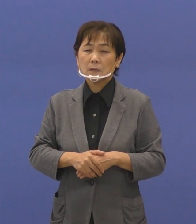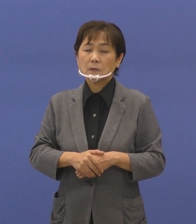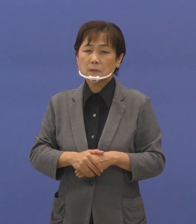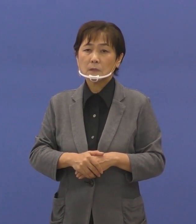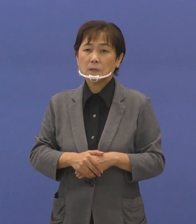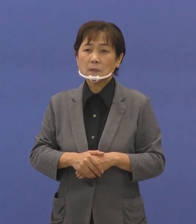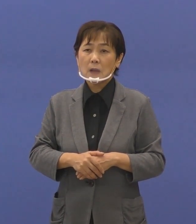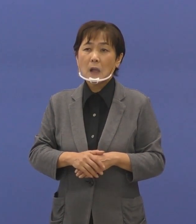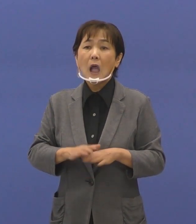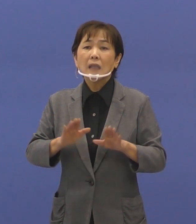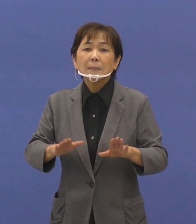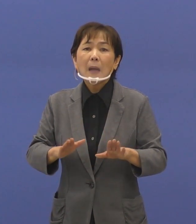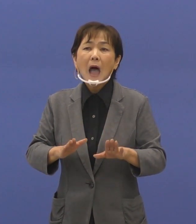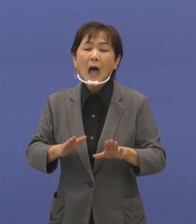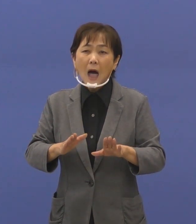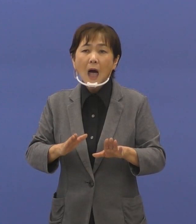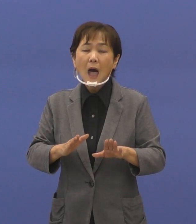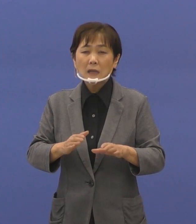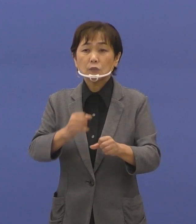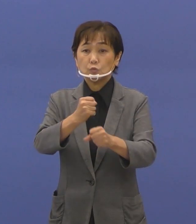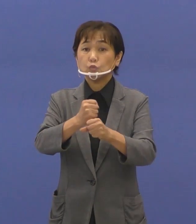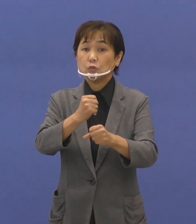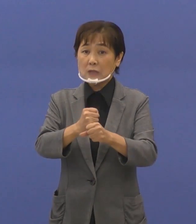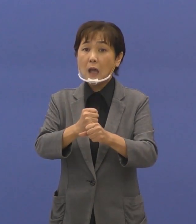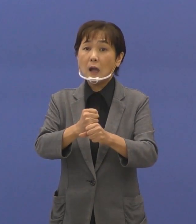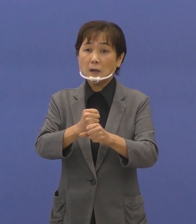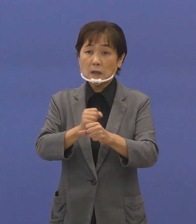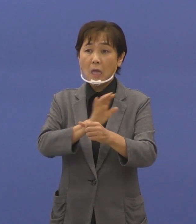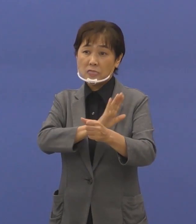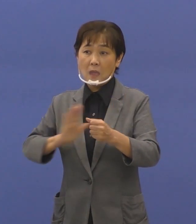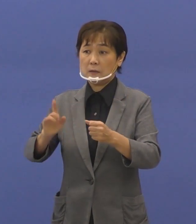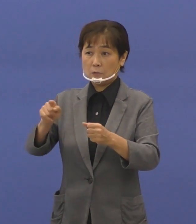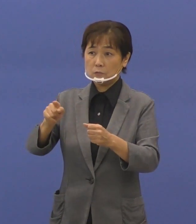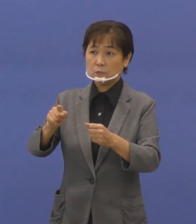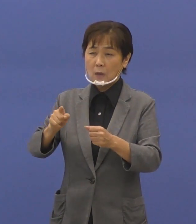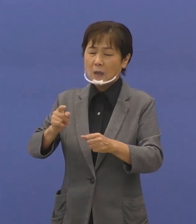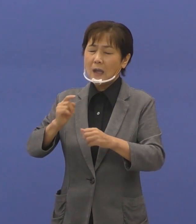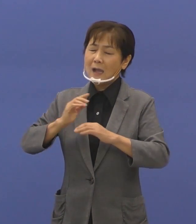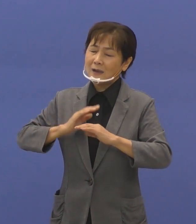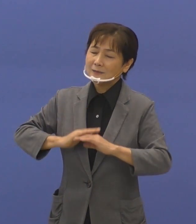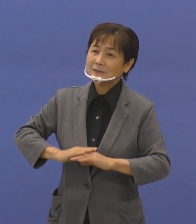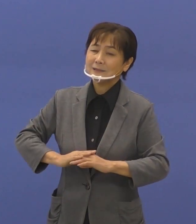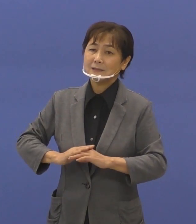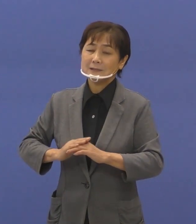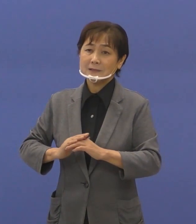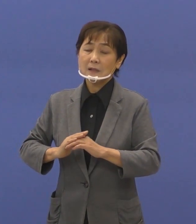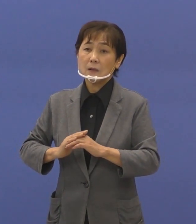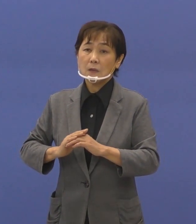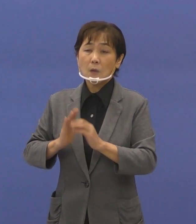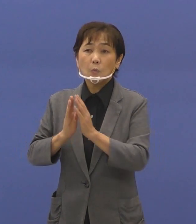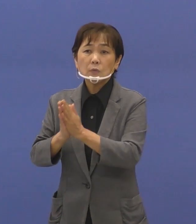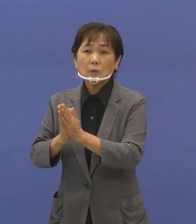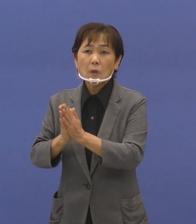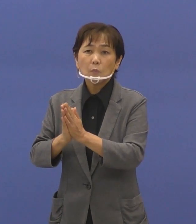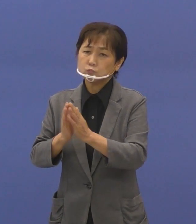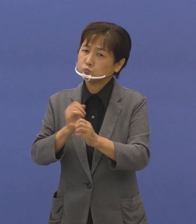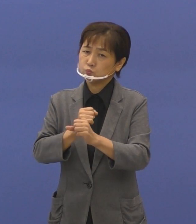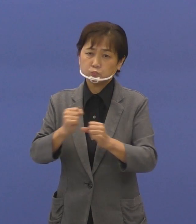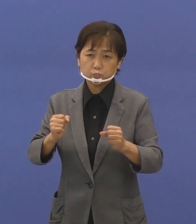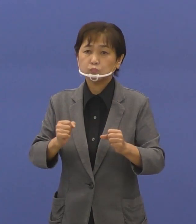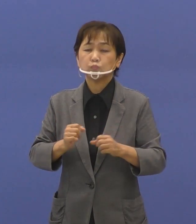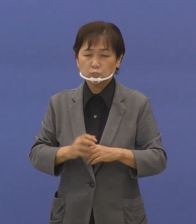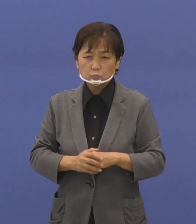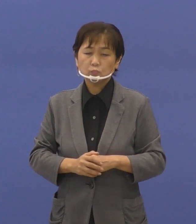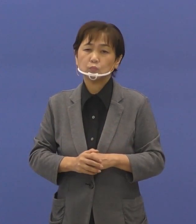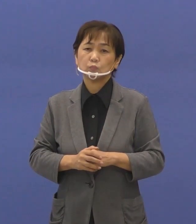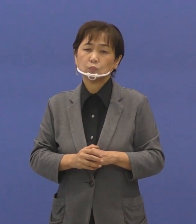任することはできないわけですし、またこの自民党を基盤とした岸田内閣という